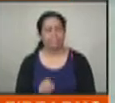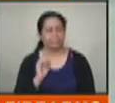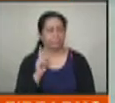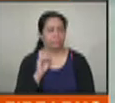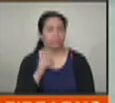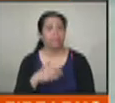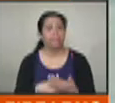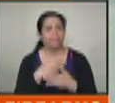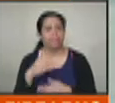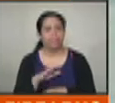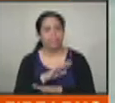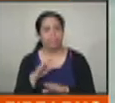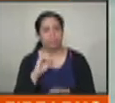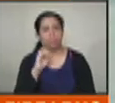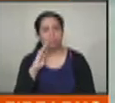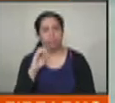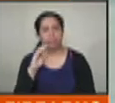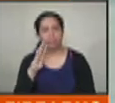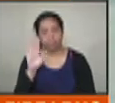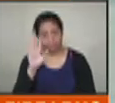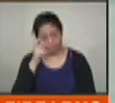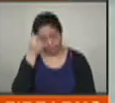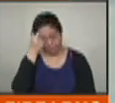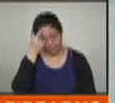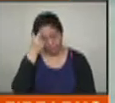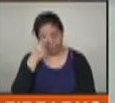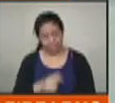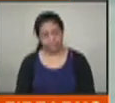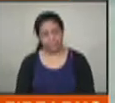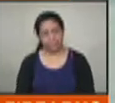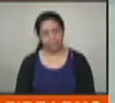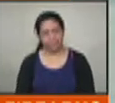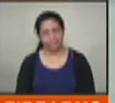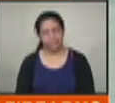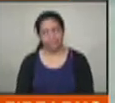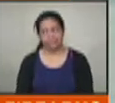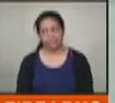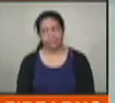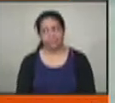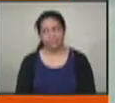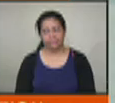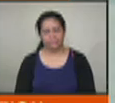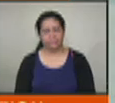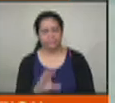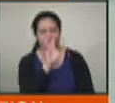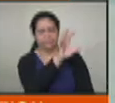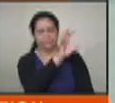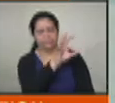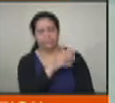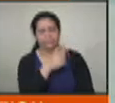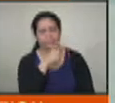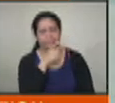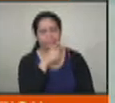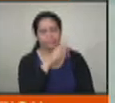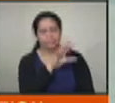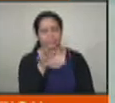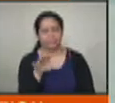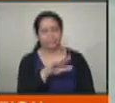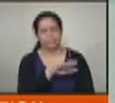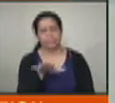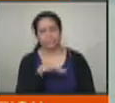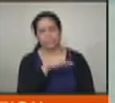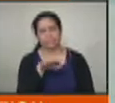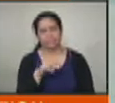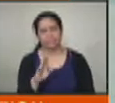Oo. Next time, huwag ka na maging ob-ob, chairman. Ano, sir? Opo. Oo. Pakipagalitan mo na lang po, chairman, yung mga bata-bata